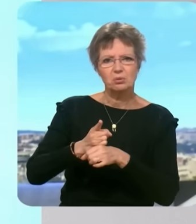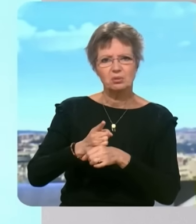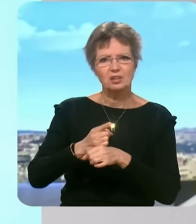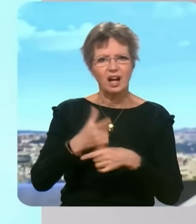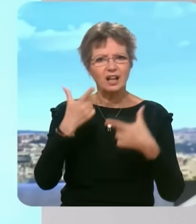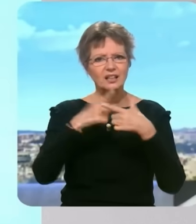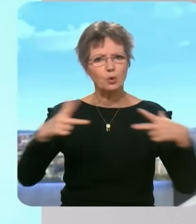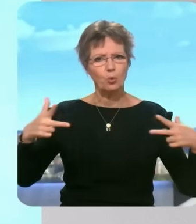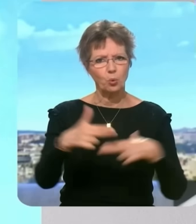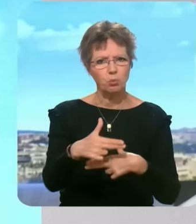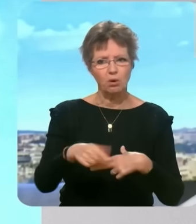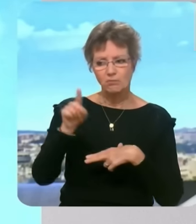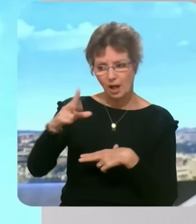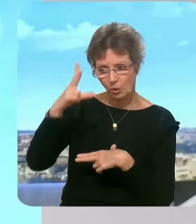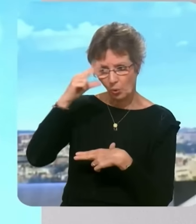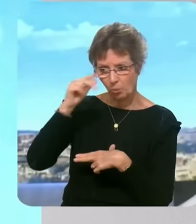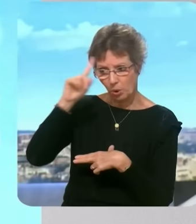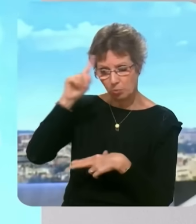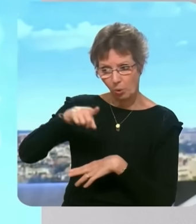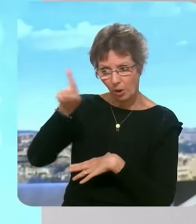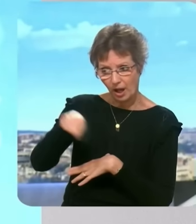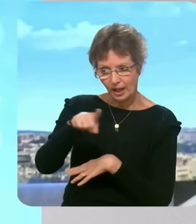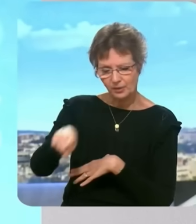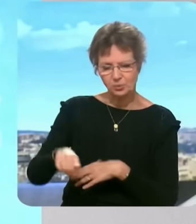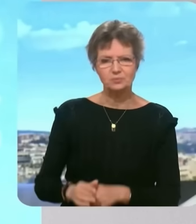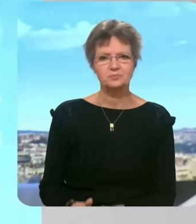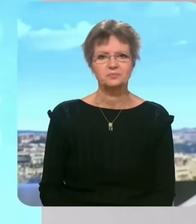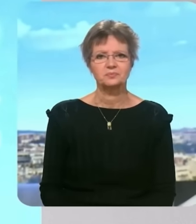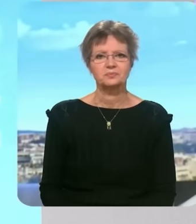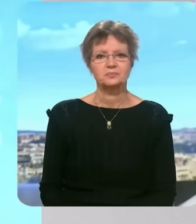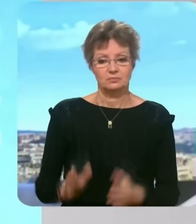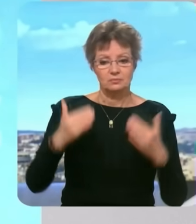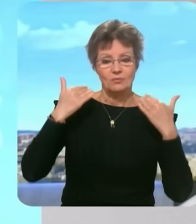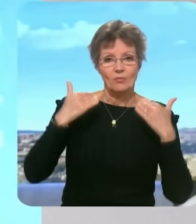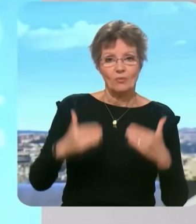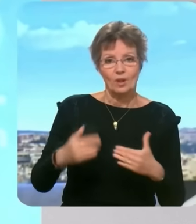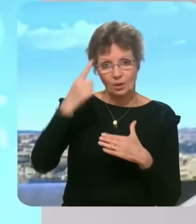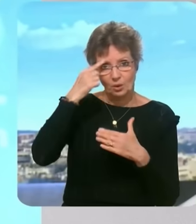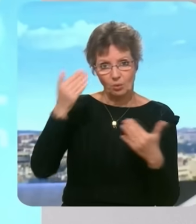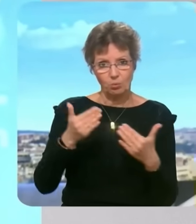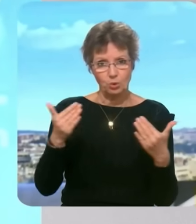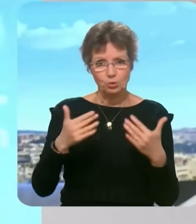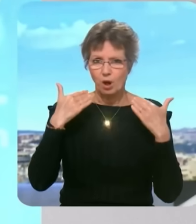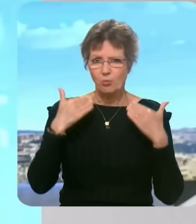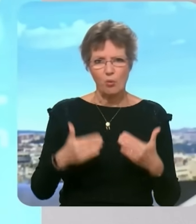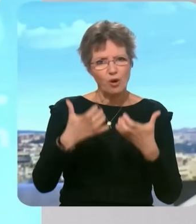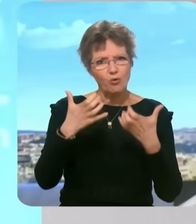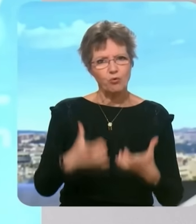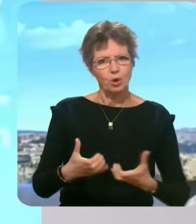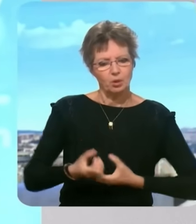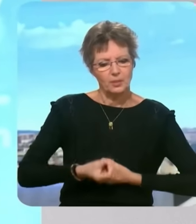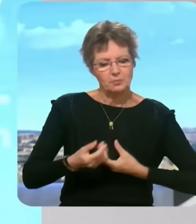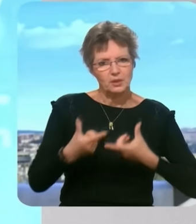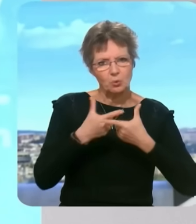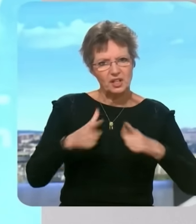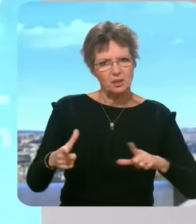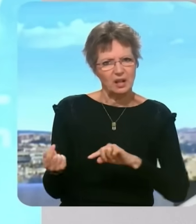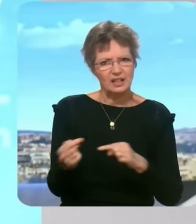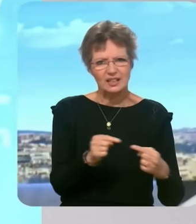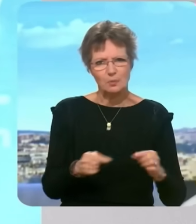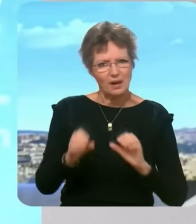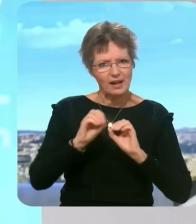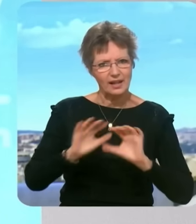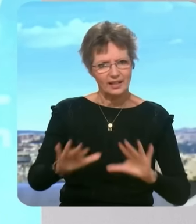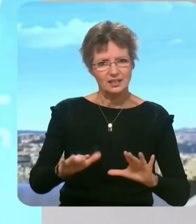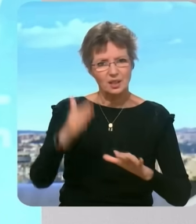cette décision de la fac de Lille ? Moi, je vous donne une position de principe. Ma position de principe, c'est que de toute façon, je suis toujours pour la liberté d'expression et de débat. Donc, je n'aime pas quand